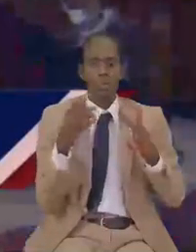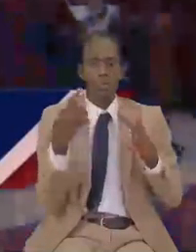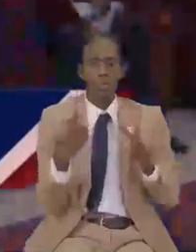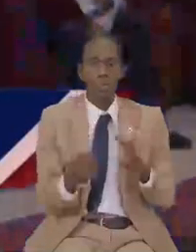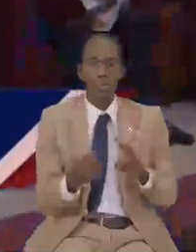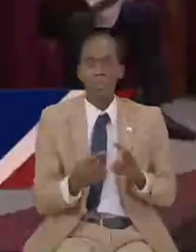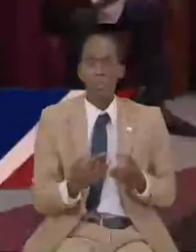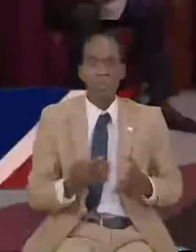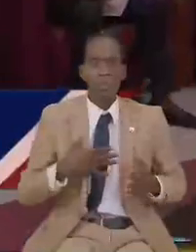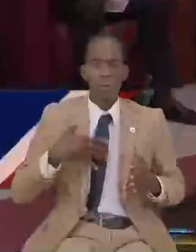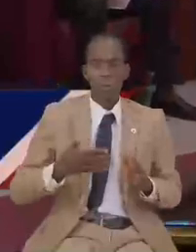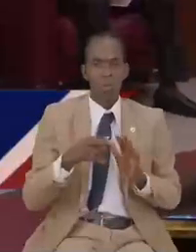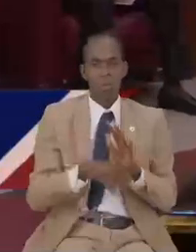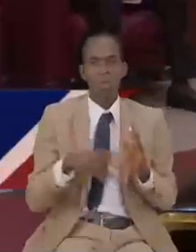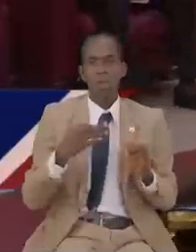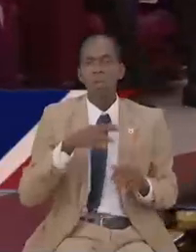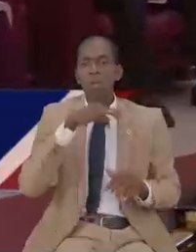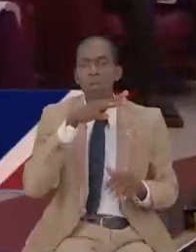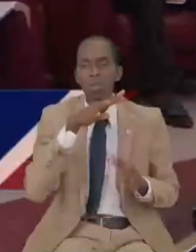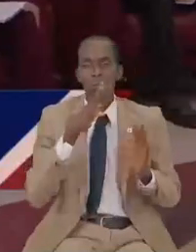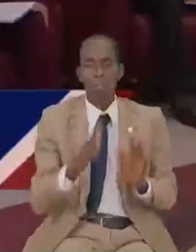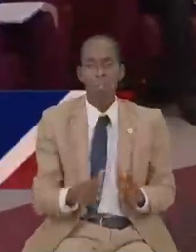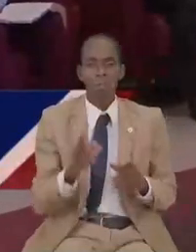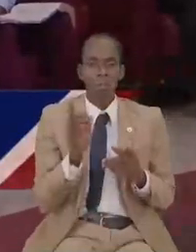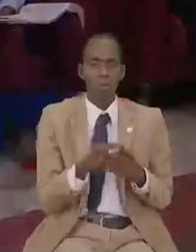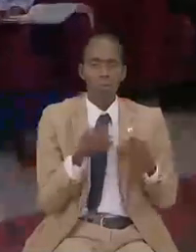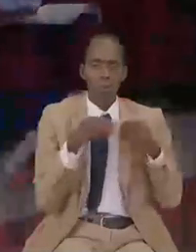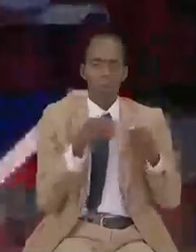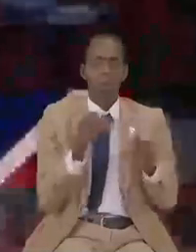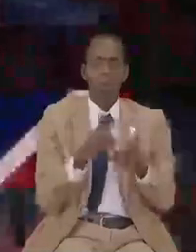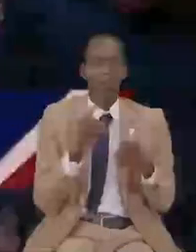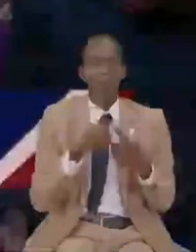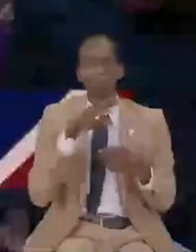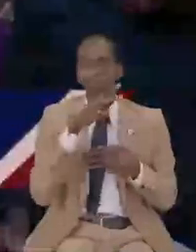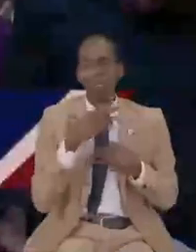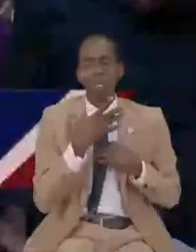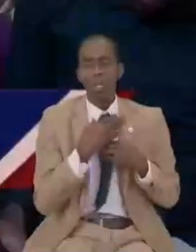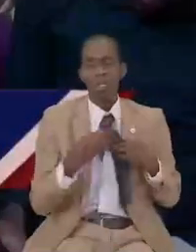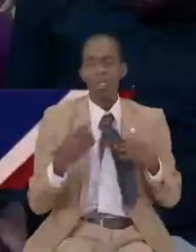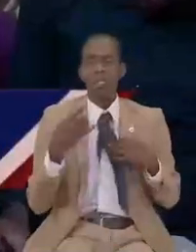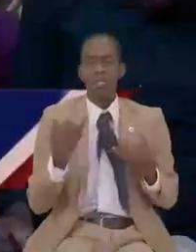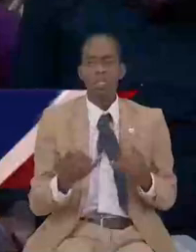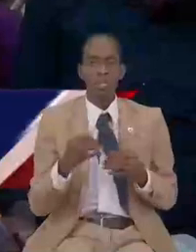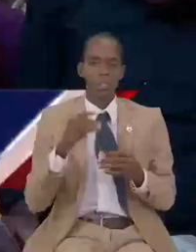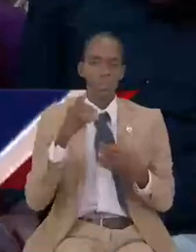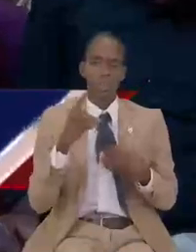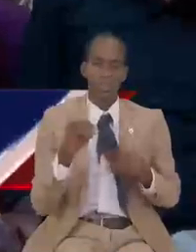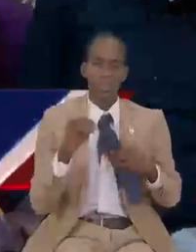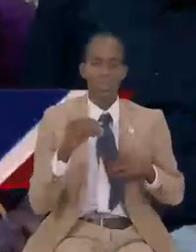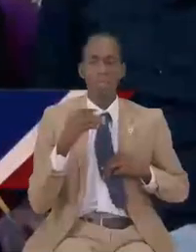en corruption. 3. Daniel et ses compagnons, des apprenants qui ne sont